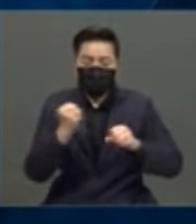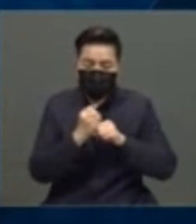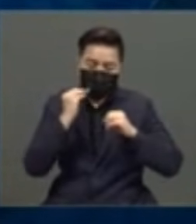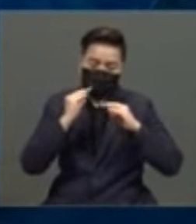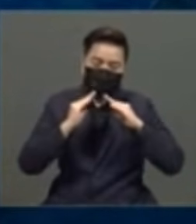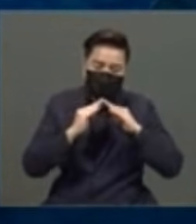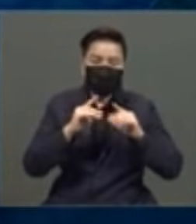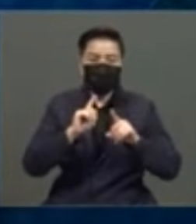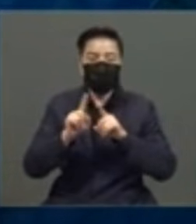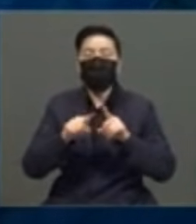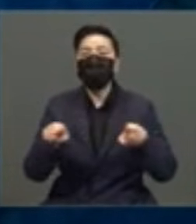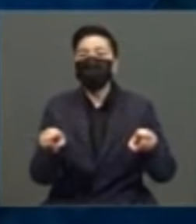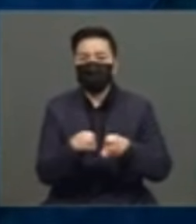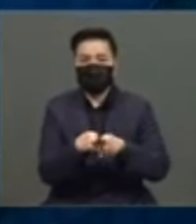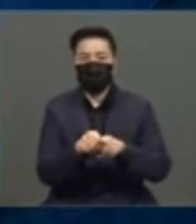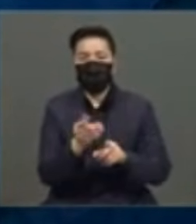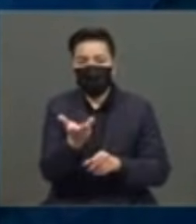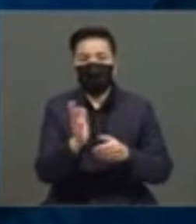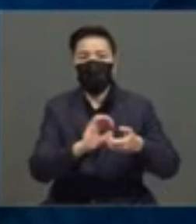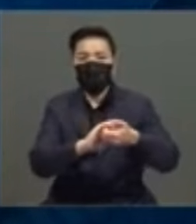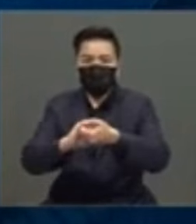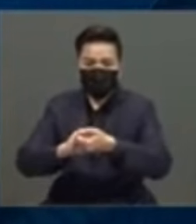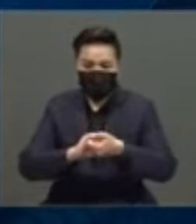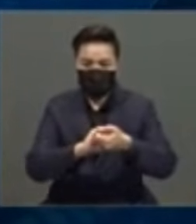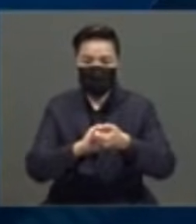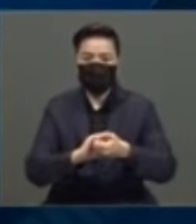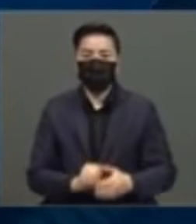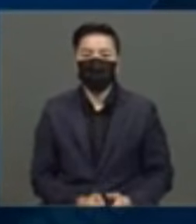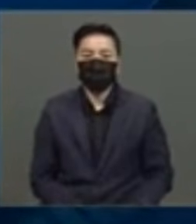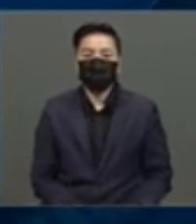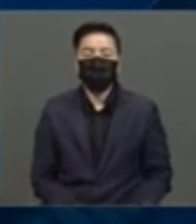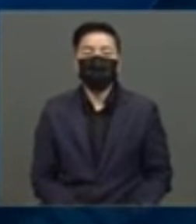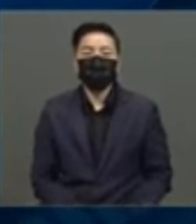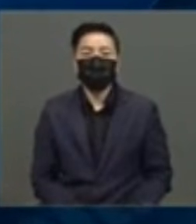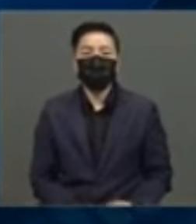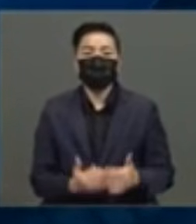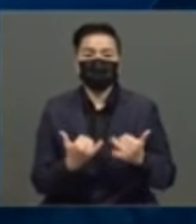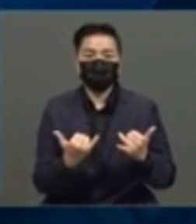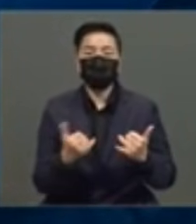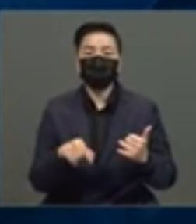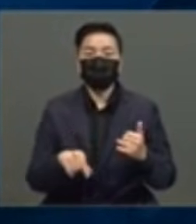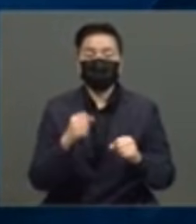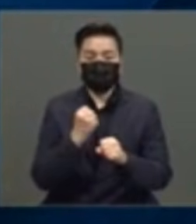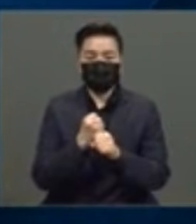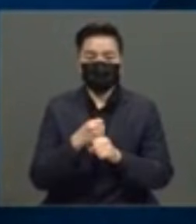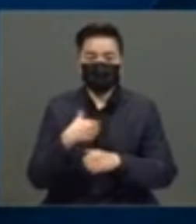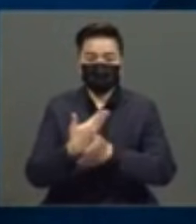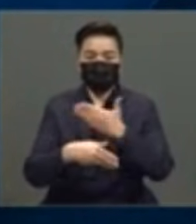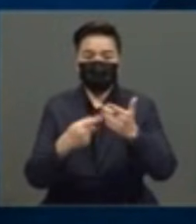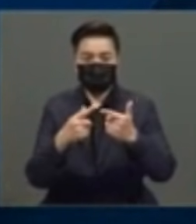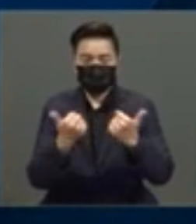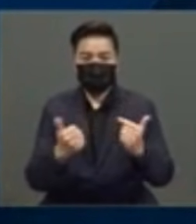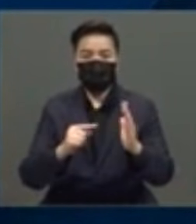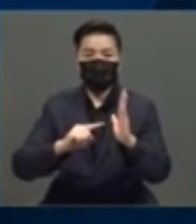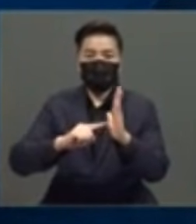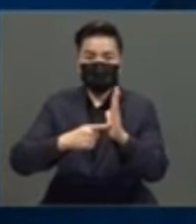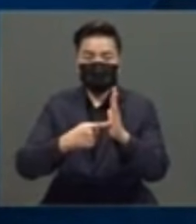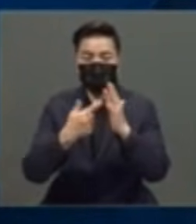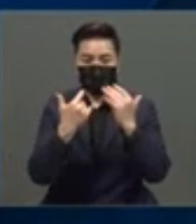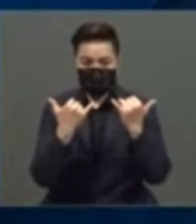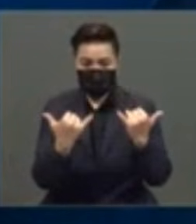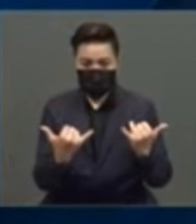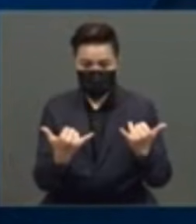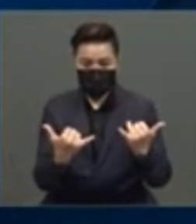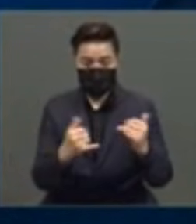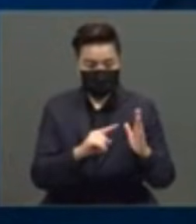านที่ตั้งในขั้นสูงสุดเช่นเดียวกันขอความร่วมมือด้วยนะครับนี่คือสิ่งที่จะเกิดขึ้นตั้งแต่วันนี้